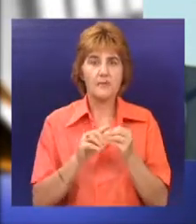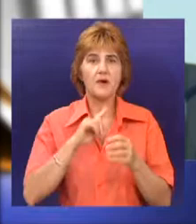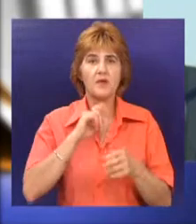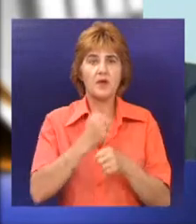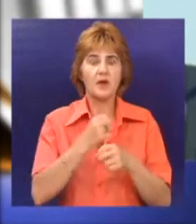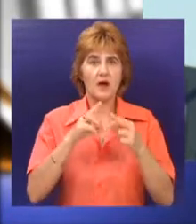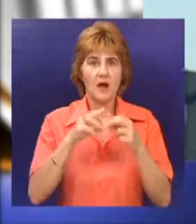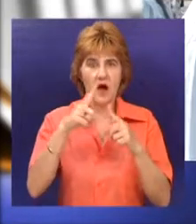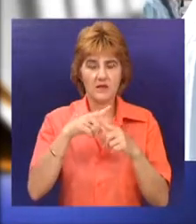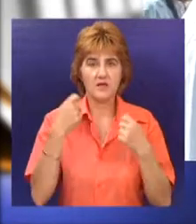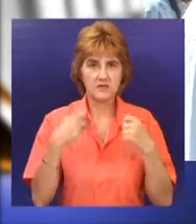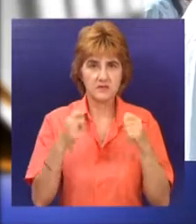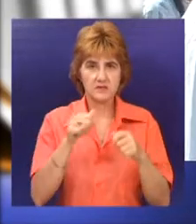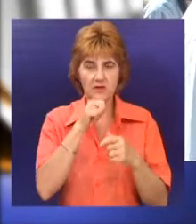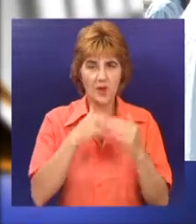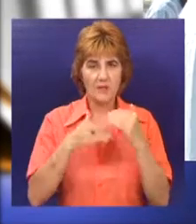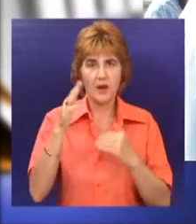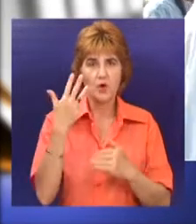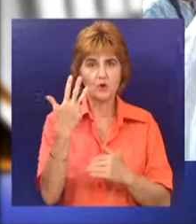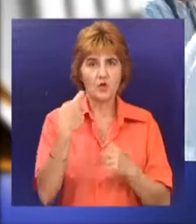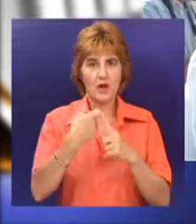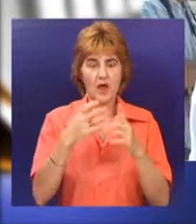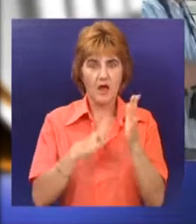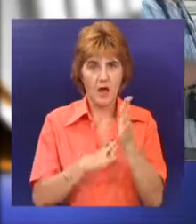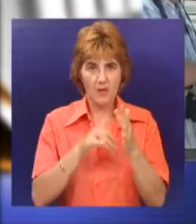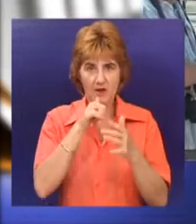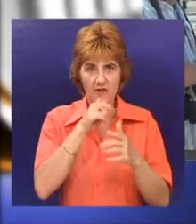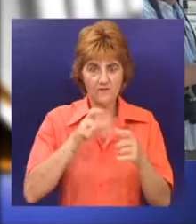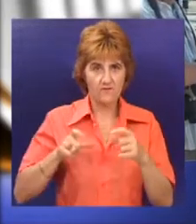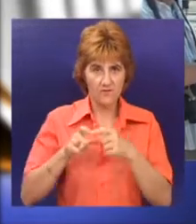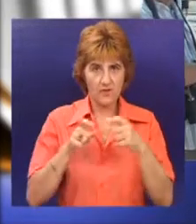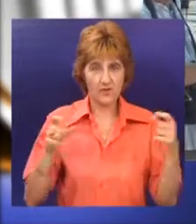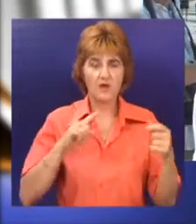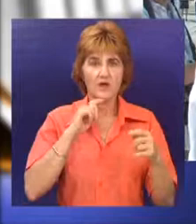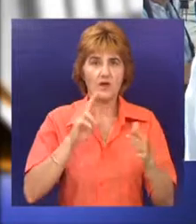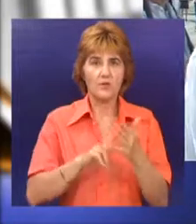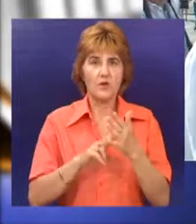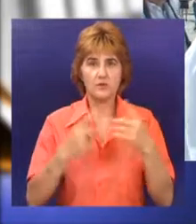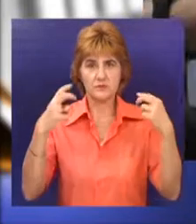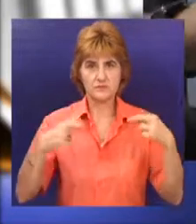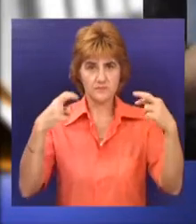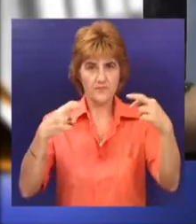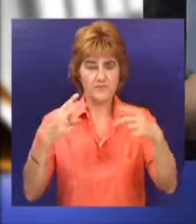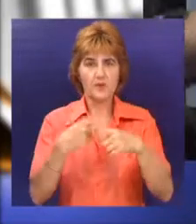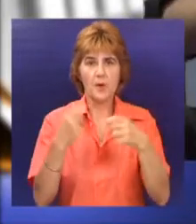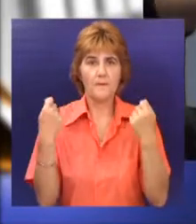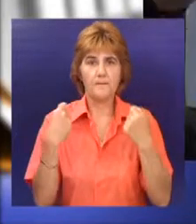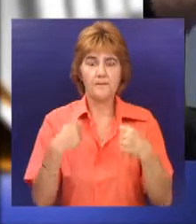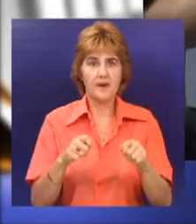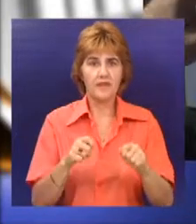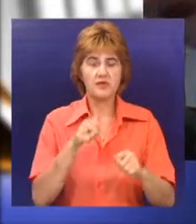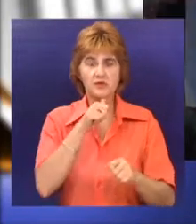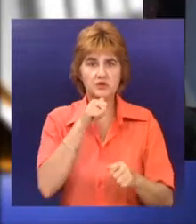i Gat. Izgrađeno je preko 4 km magistralnog voda i preko 3 km sekundarnih vodova. Radove je izvelo